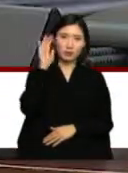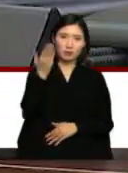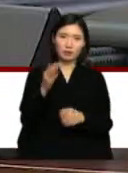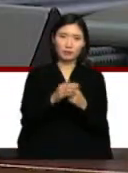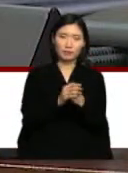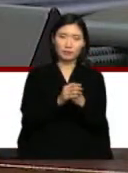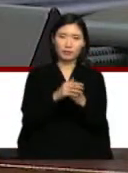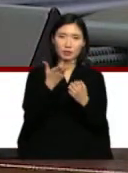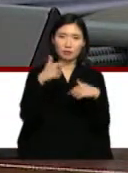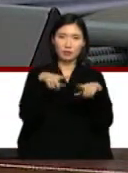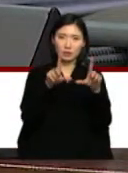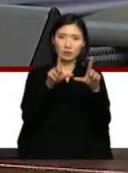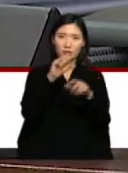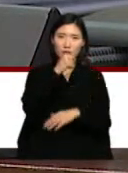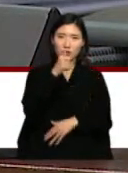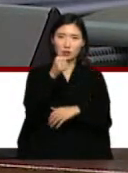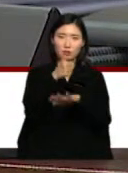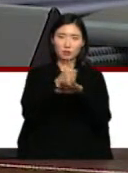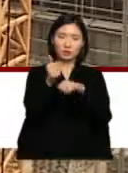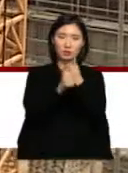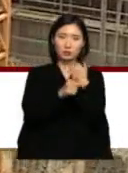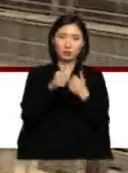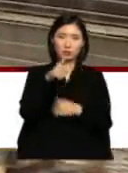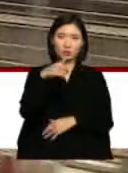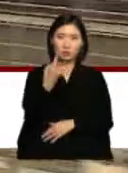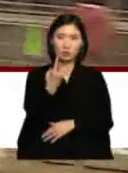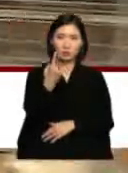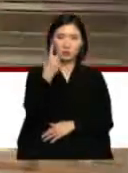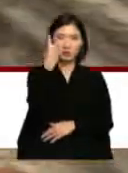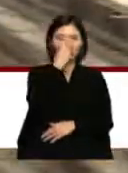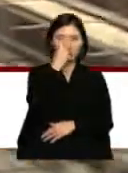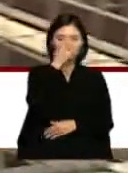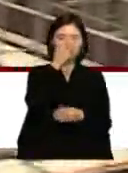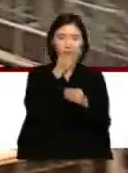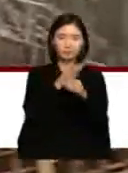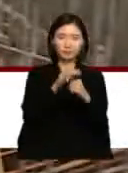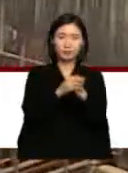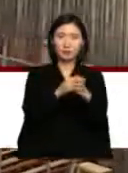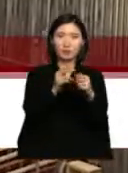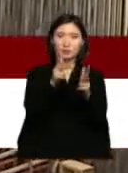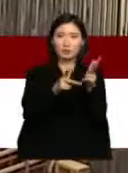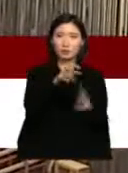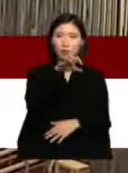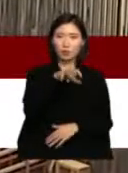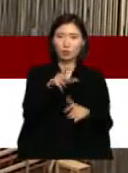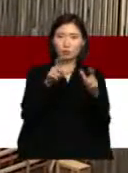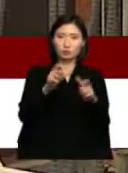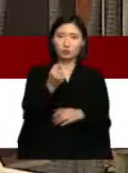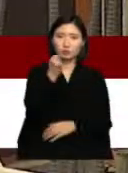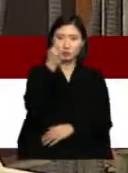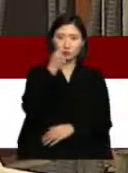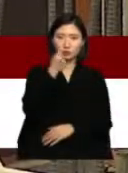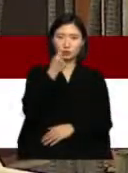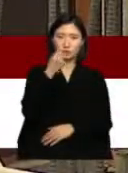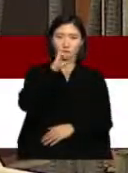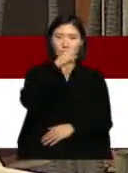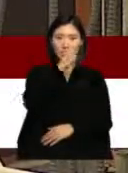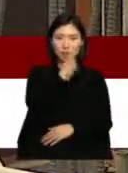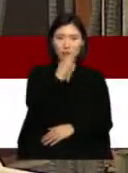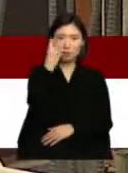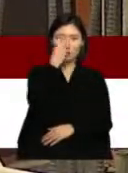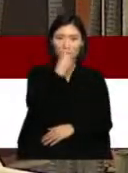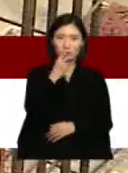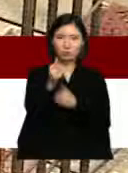18일 예산결산특별위원회에서 사업 예산을 심사하던 중 사업 부지에 대한 구유재산관리계획안이